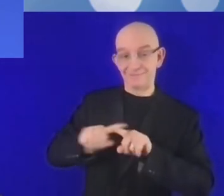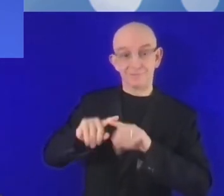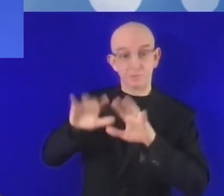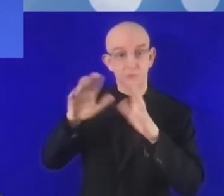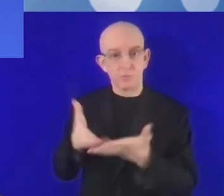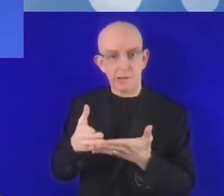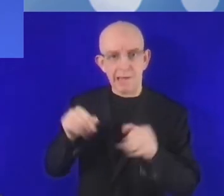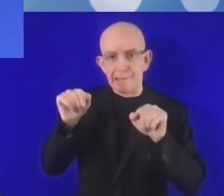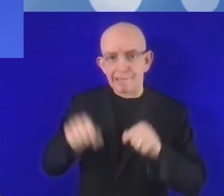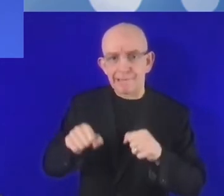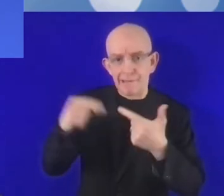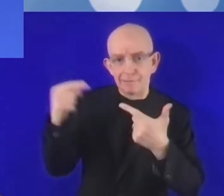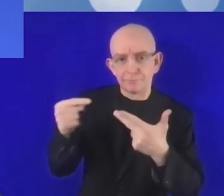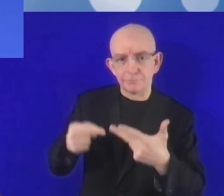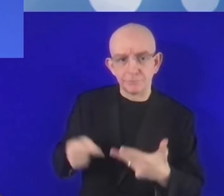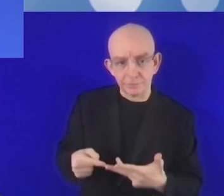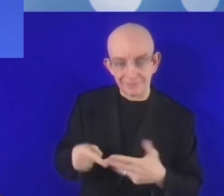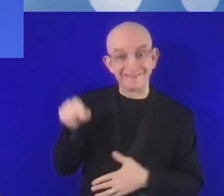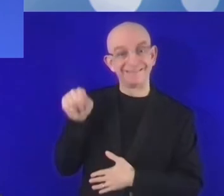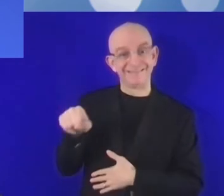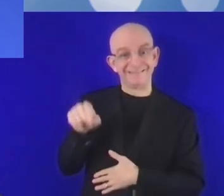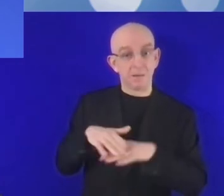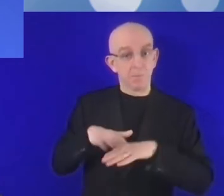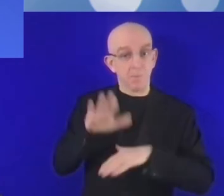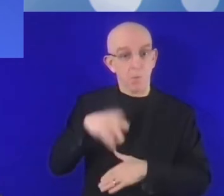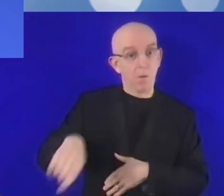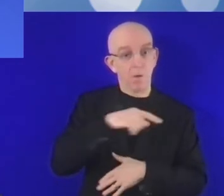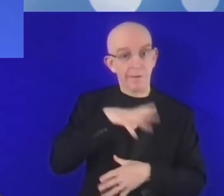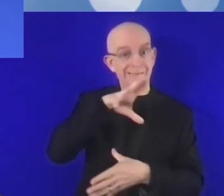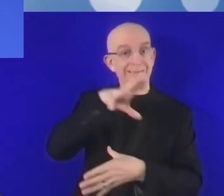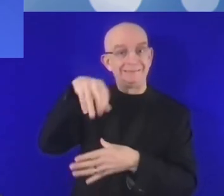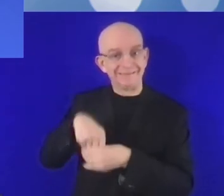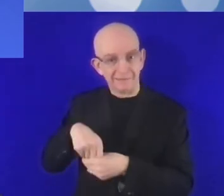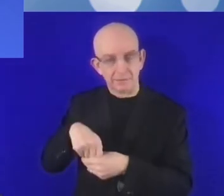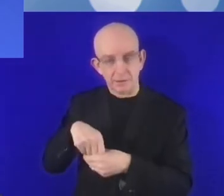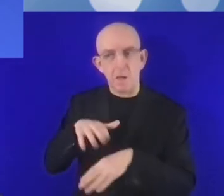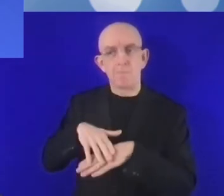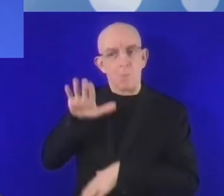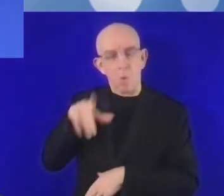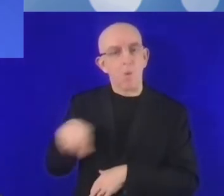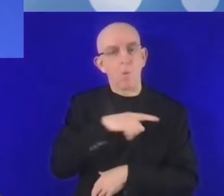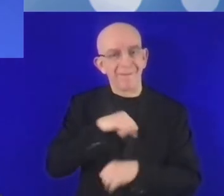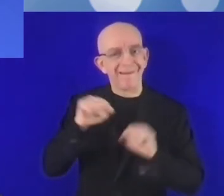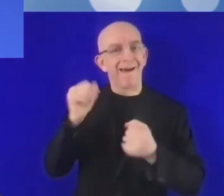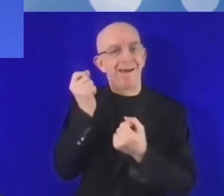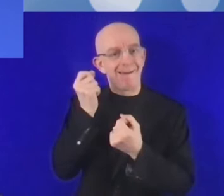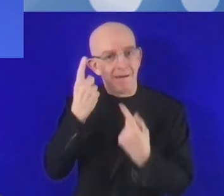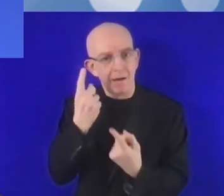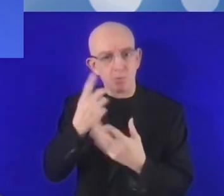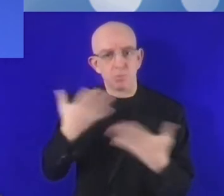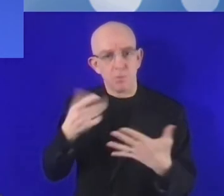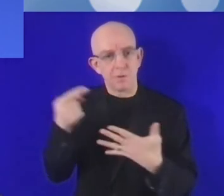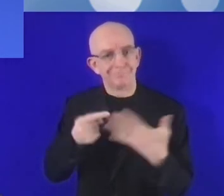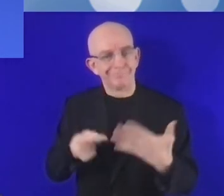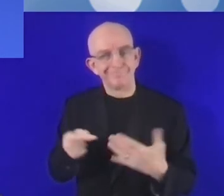déjà. C'est une zone, c'est un sujet à soulever. Et puis, il y a un quatrième sujet qui est la cybersécurité.